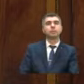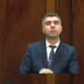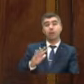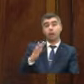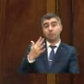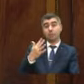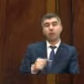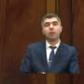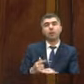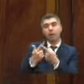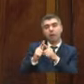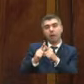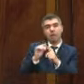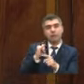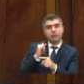مواصلة